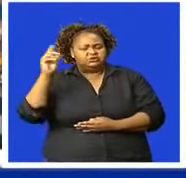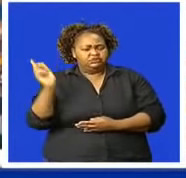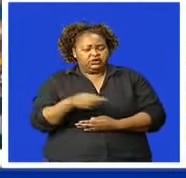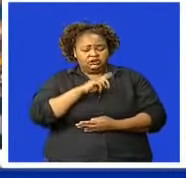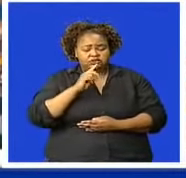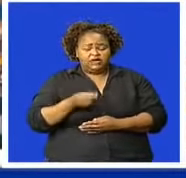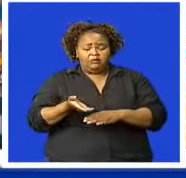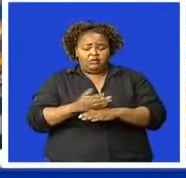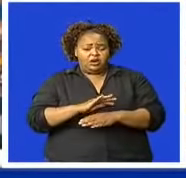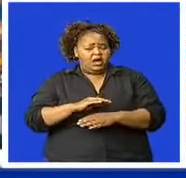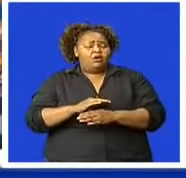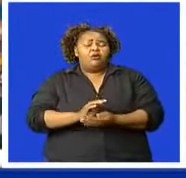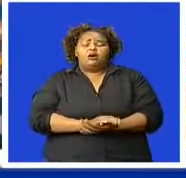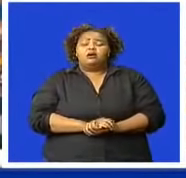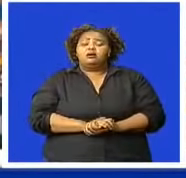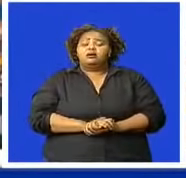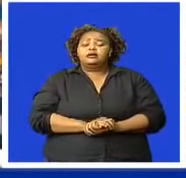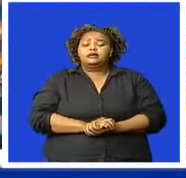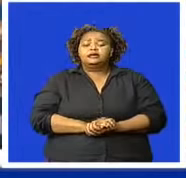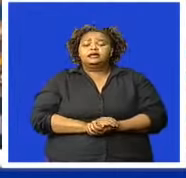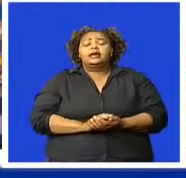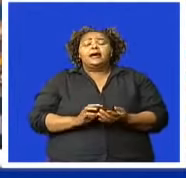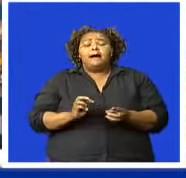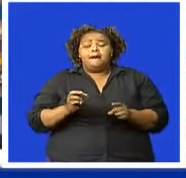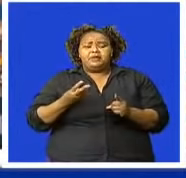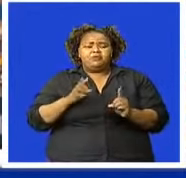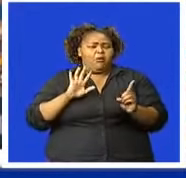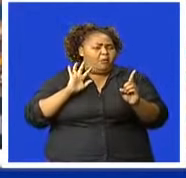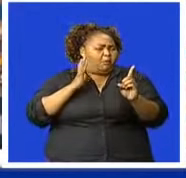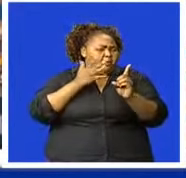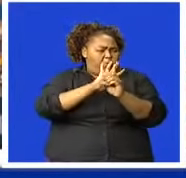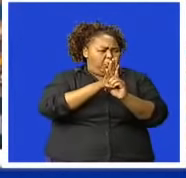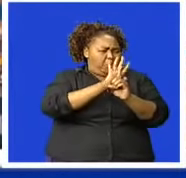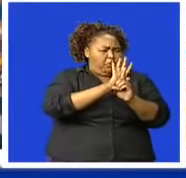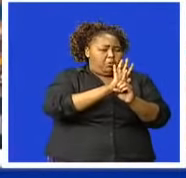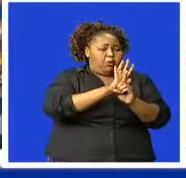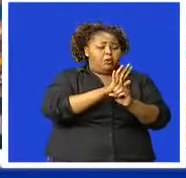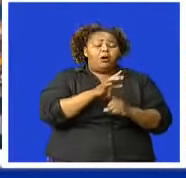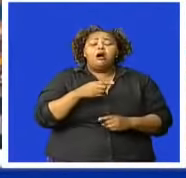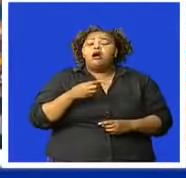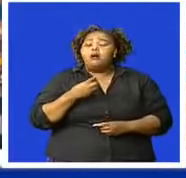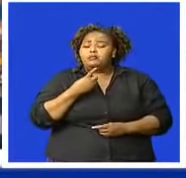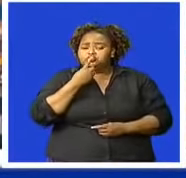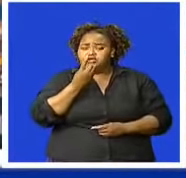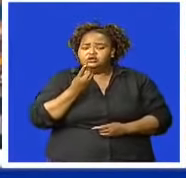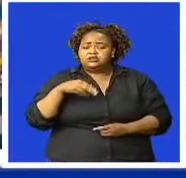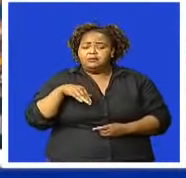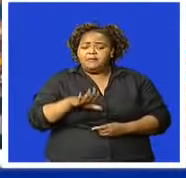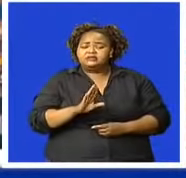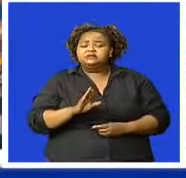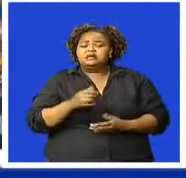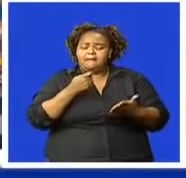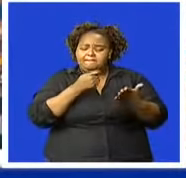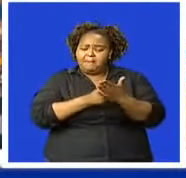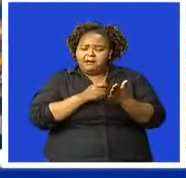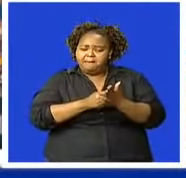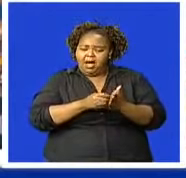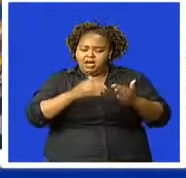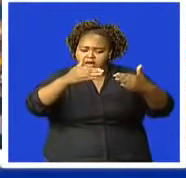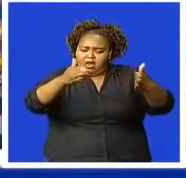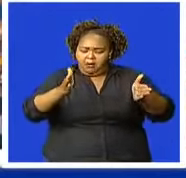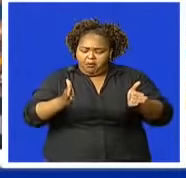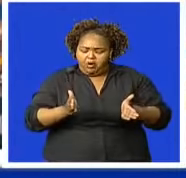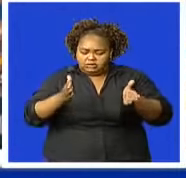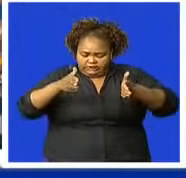Ngqedo Dlamini samtshela ke ukuthi akayothenga libhokisi njengoba kangeke abuye aphila. Lelijaha ke labulawela tinsolo